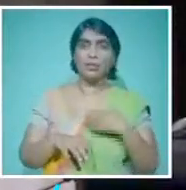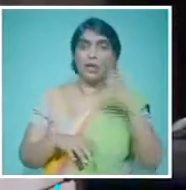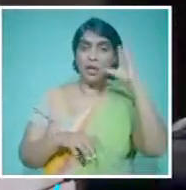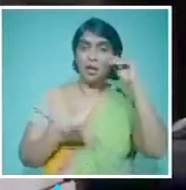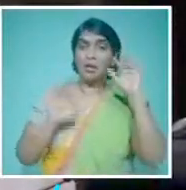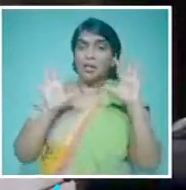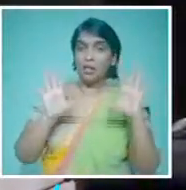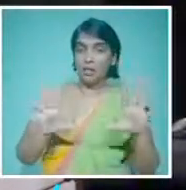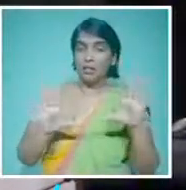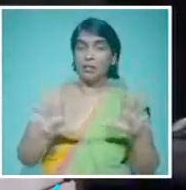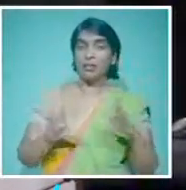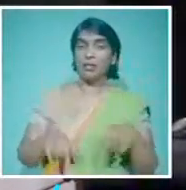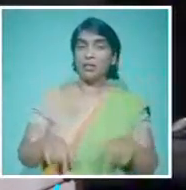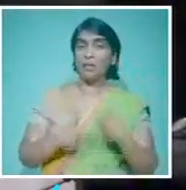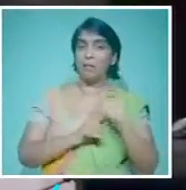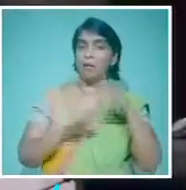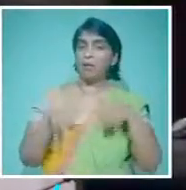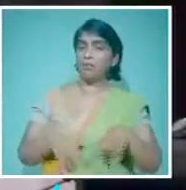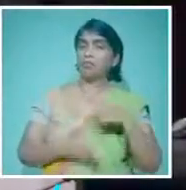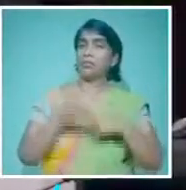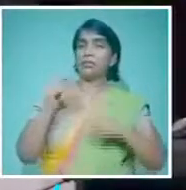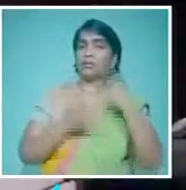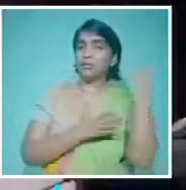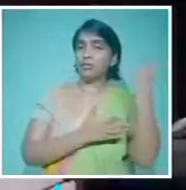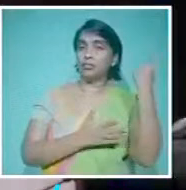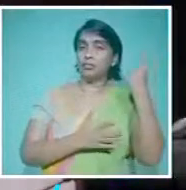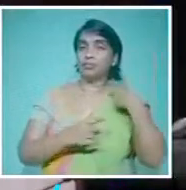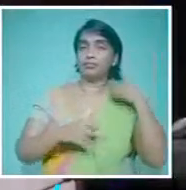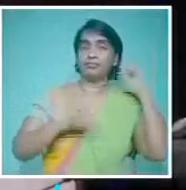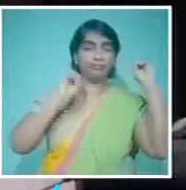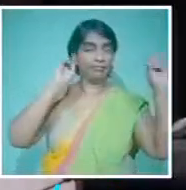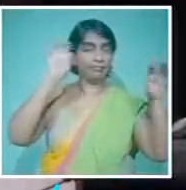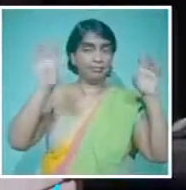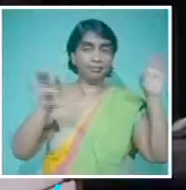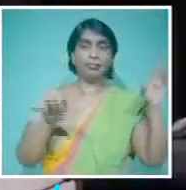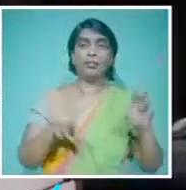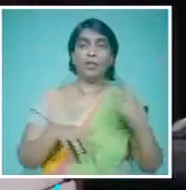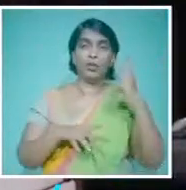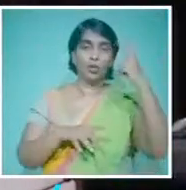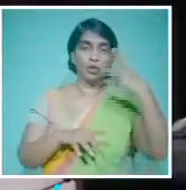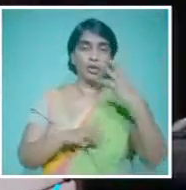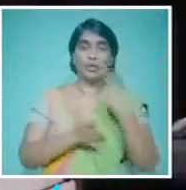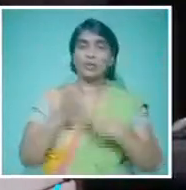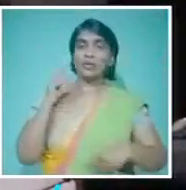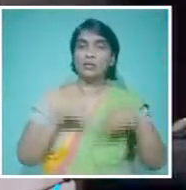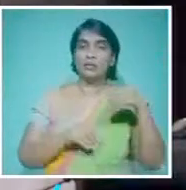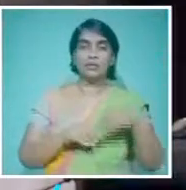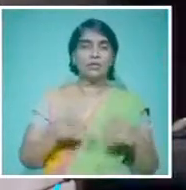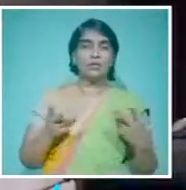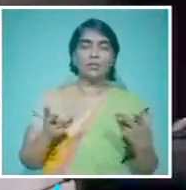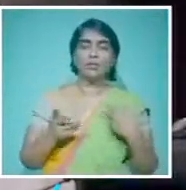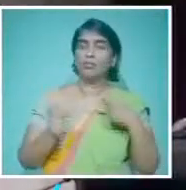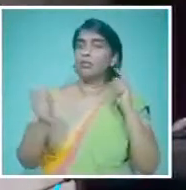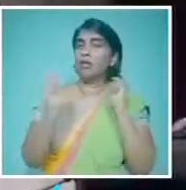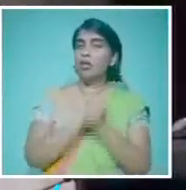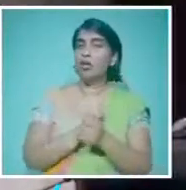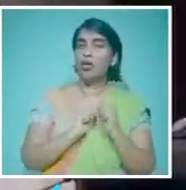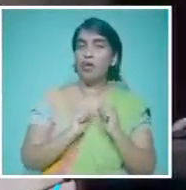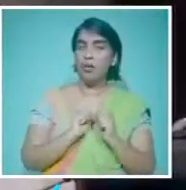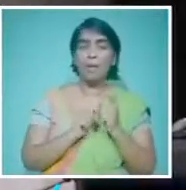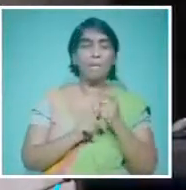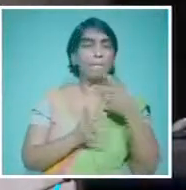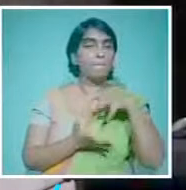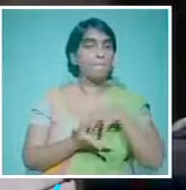10 වෙනකම් මේකේ ඡන්දේ ගත්තා හෙලිකොප්ටර්ස් ටික ඇරියා තුනෙන් දෙකේ ඡන්දයක් ගන්න මොකද්ද සංශෝධනය